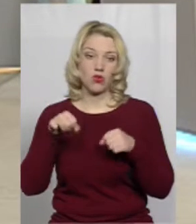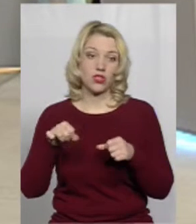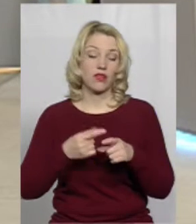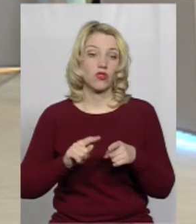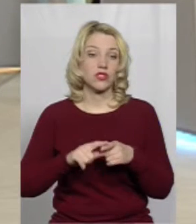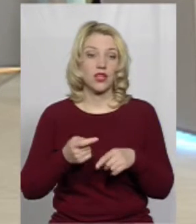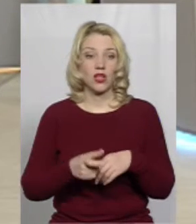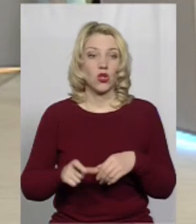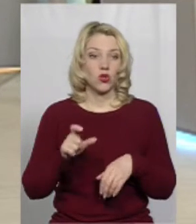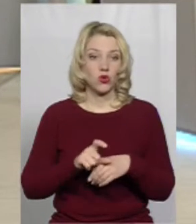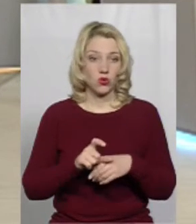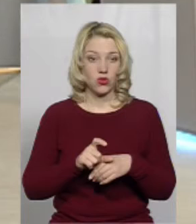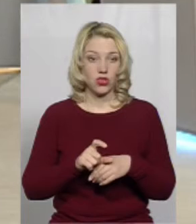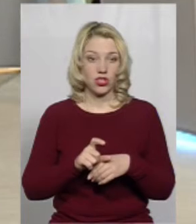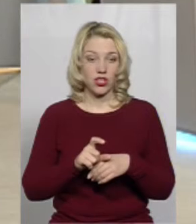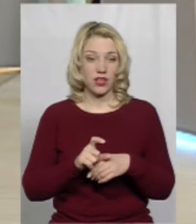і дуже